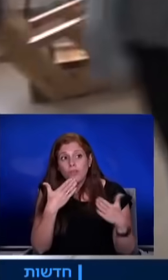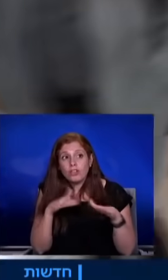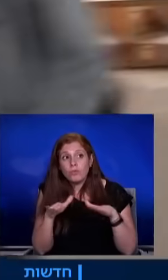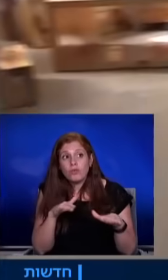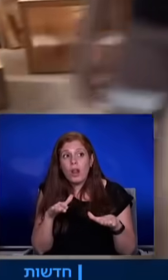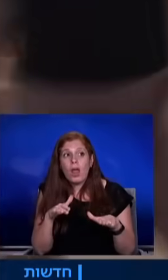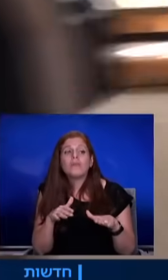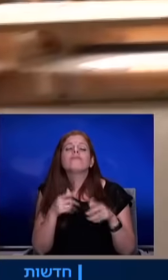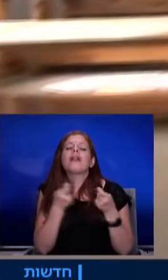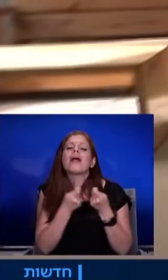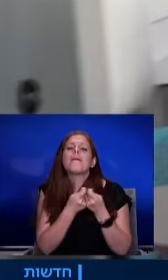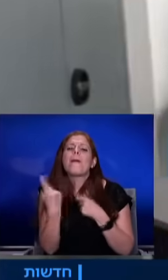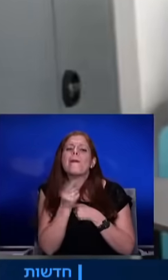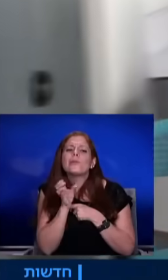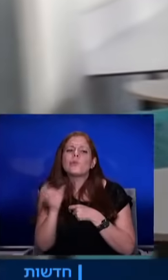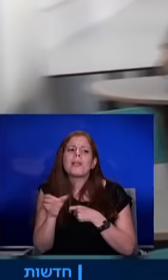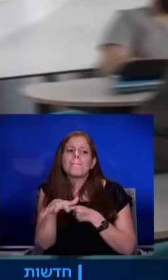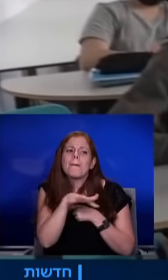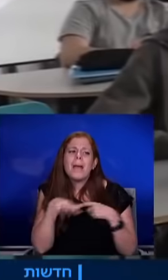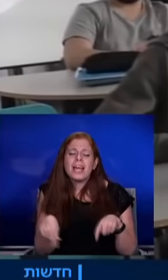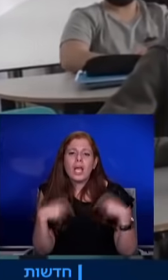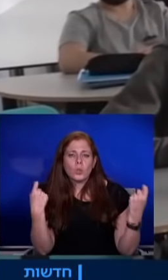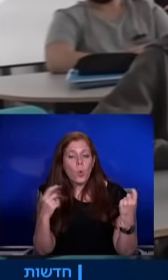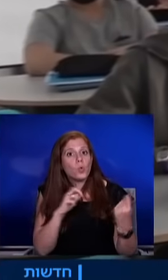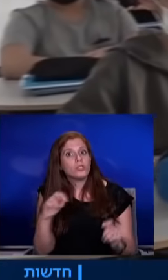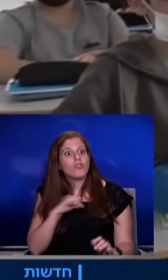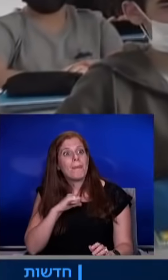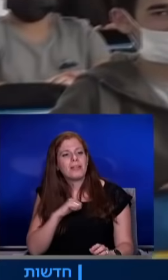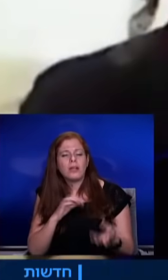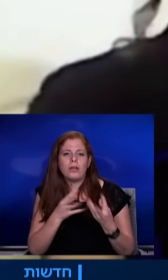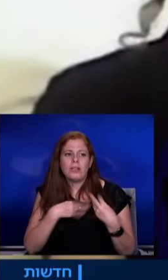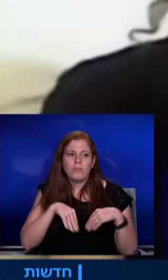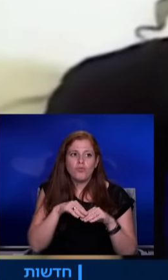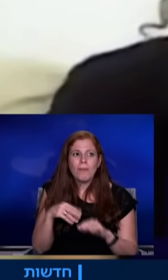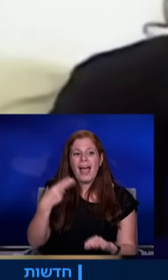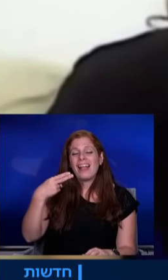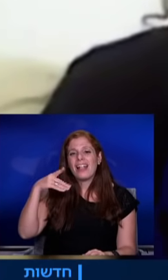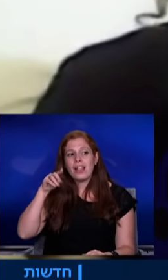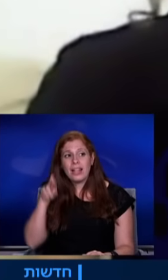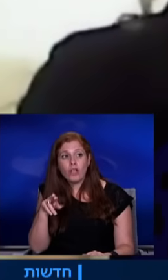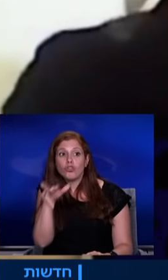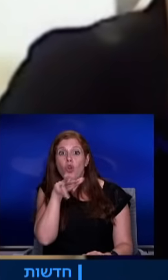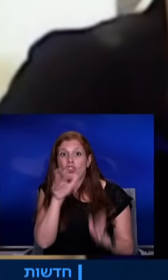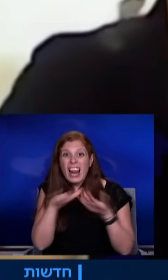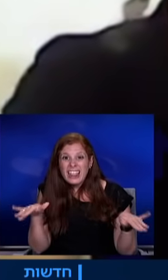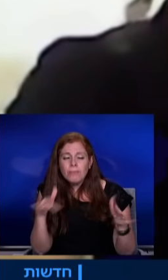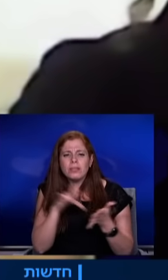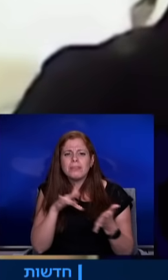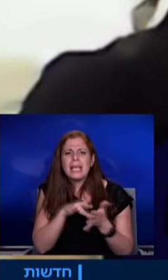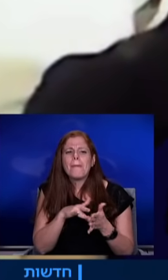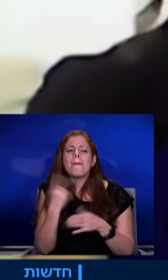לנושא הבידודים ההמוניים במערכת החינוך, נושא שמעניין מאוד את משפחת הדר מאבני חפץ, ששלושת ילדיהם נמצאים בבידוד. ג' בנות